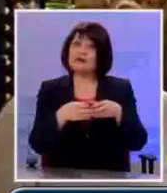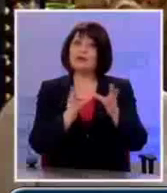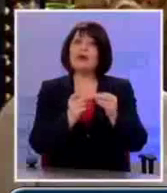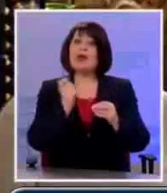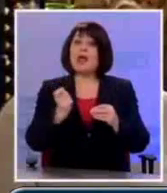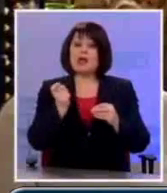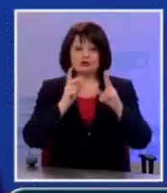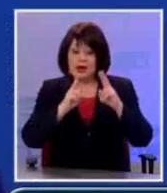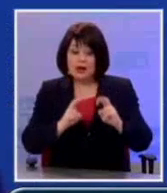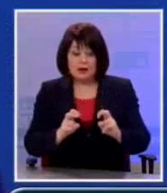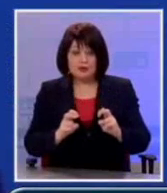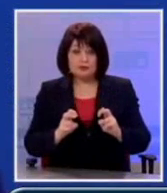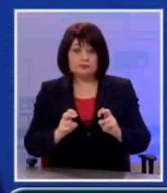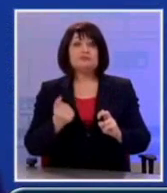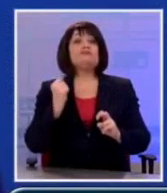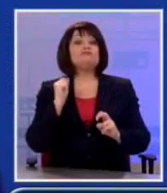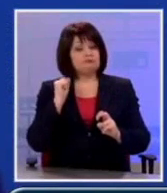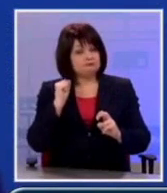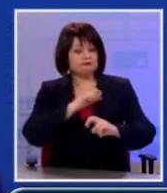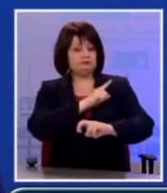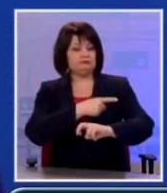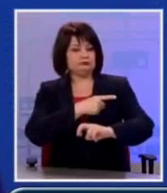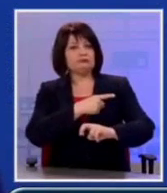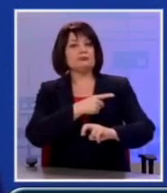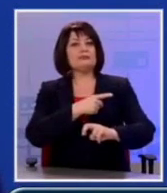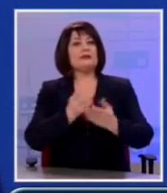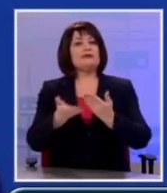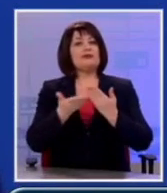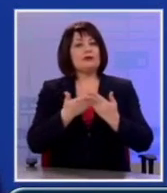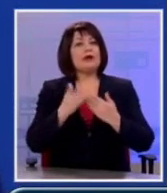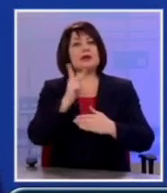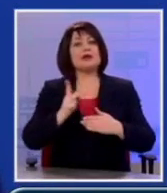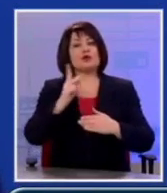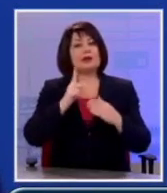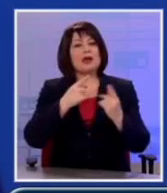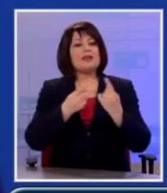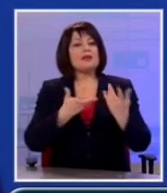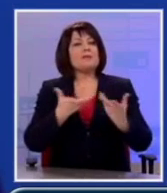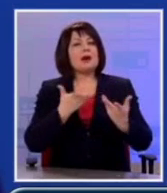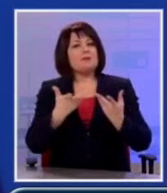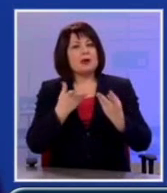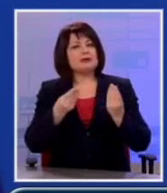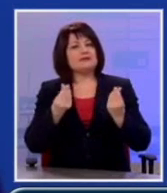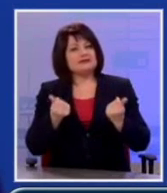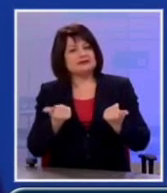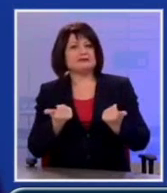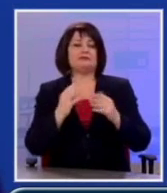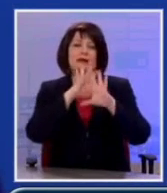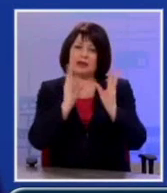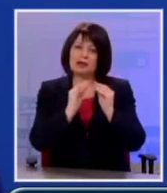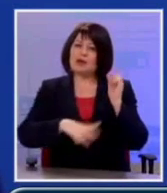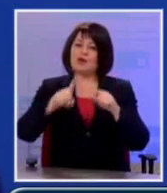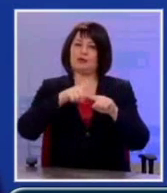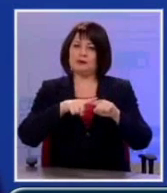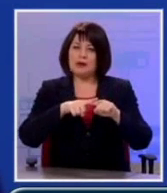πολύ ισχυρό διαπραγματευτικό εργαλείο της κοινωνίας, του λαού και συνολικά θα